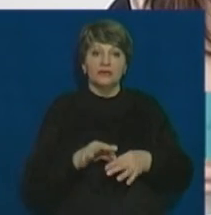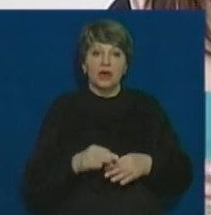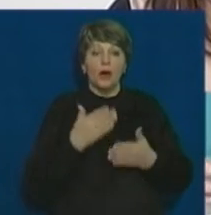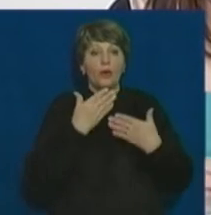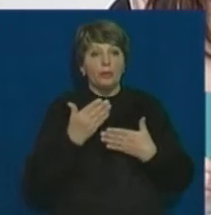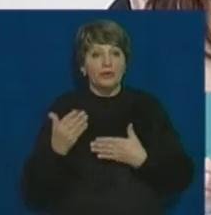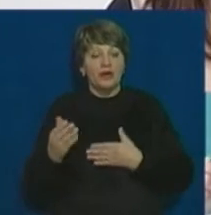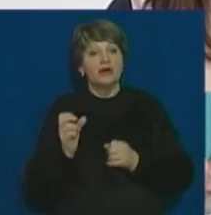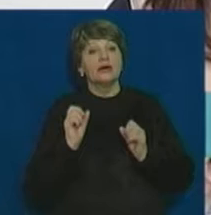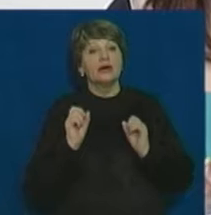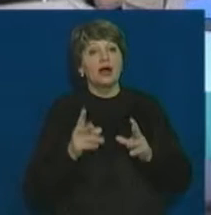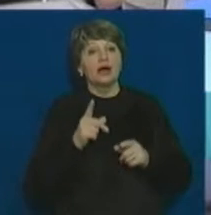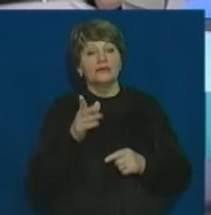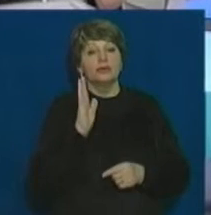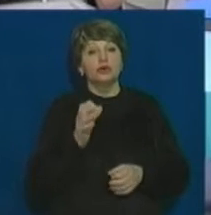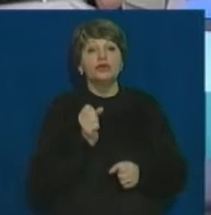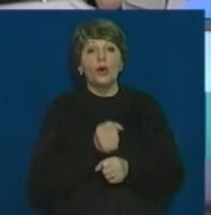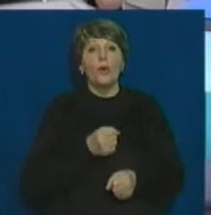як ви з ними будете працювати?